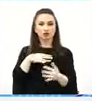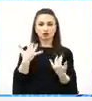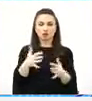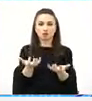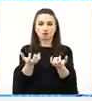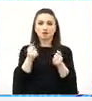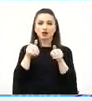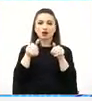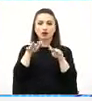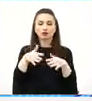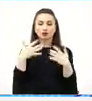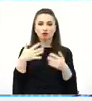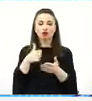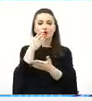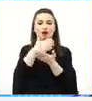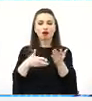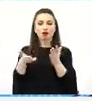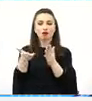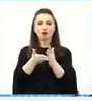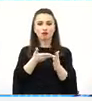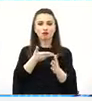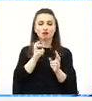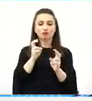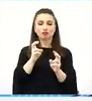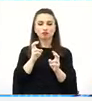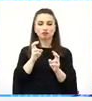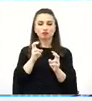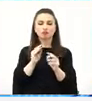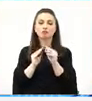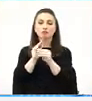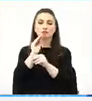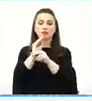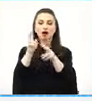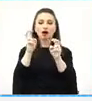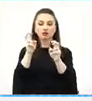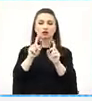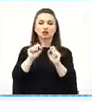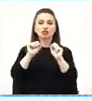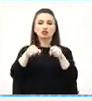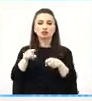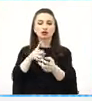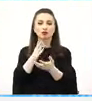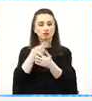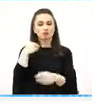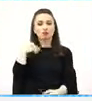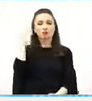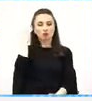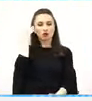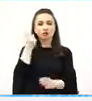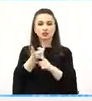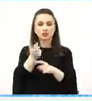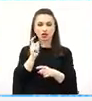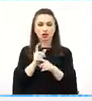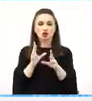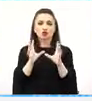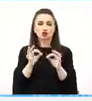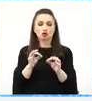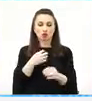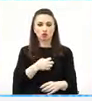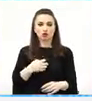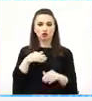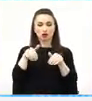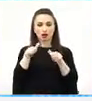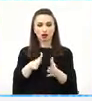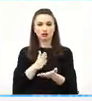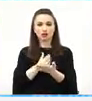მივიღეთ გადაწყვეტილება და გავაუქმეთ კოეფიციენტების მატების შესაძლებლობა, რაც ასევე ფიქრობ ძალიან სწორი და